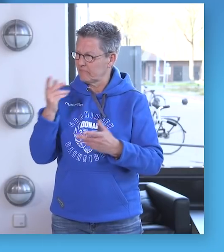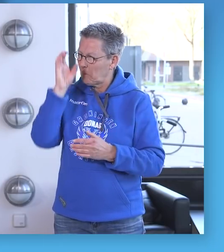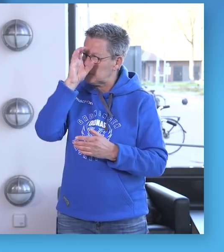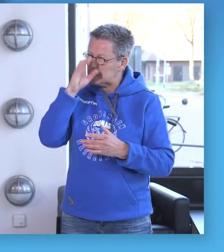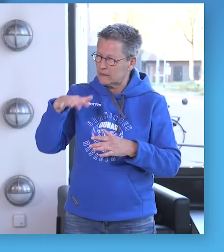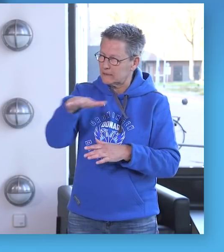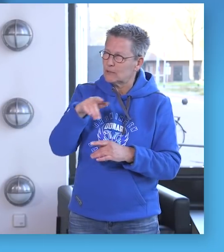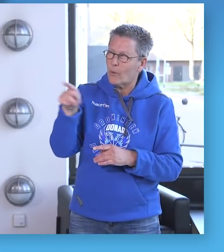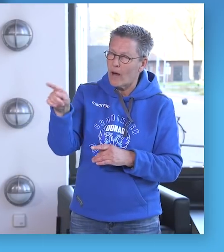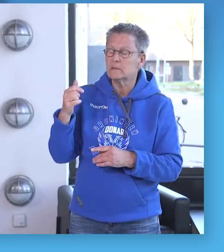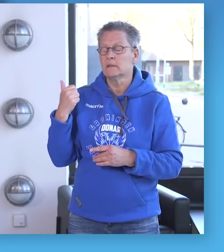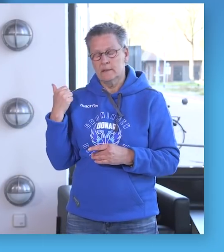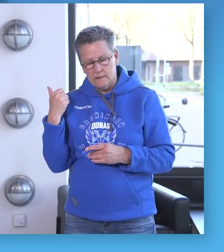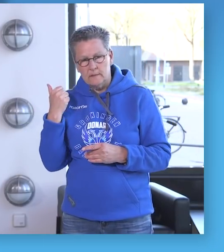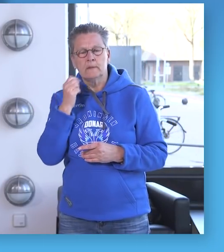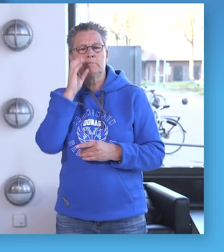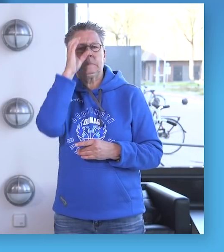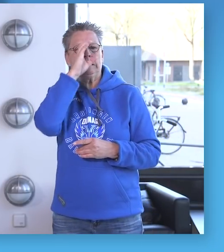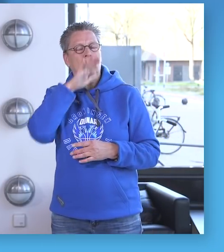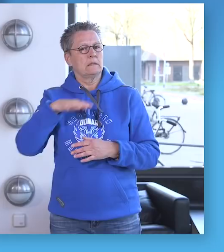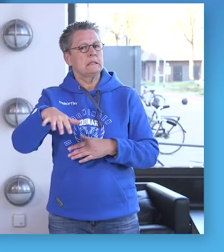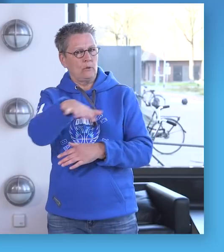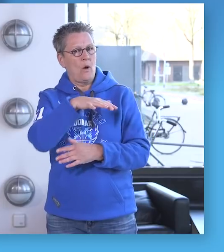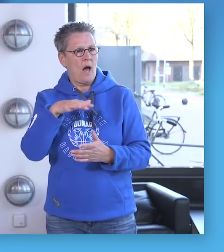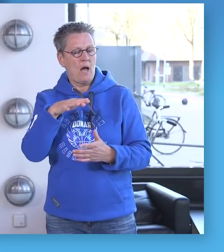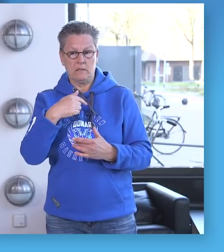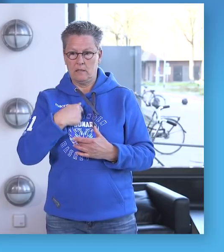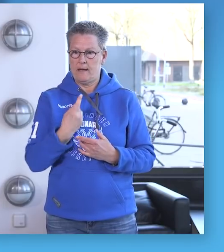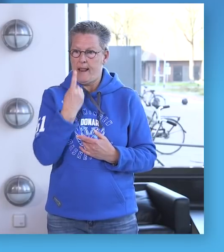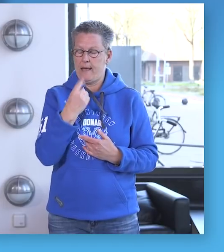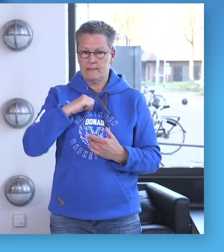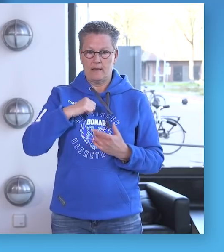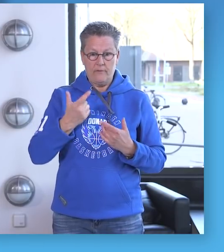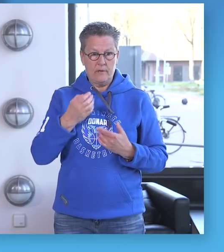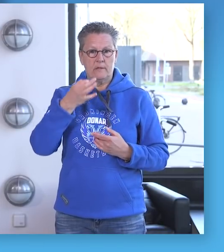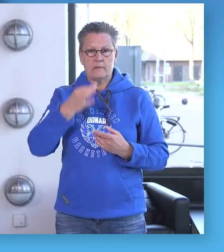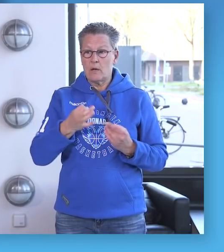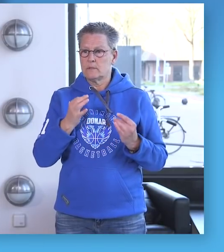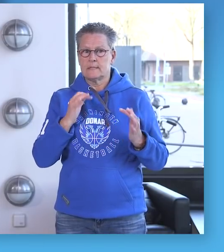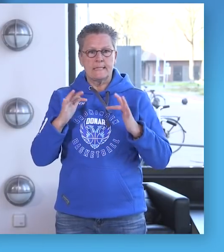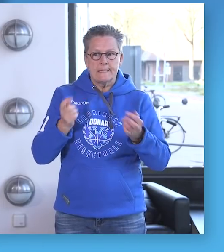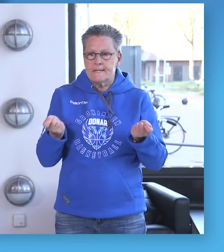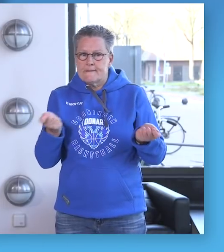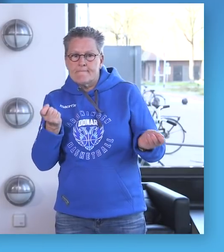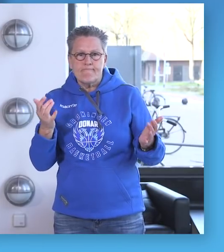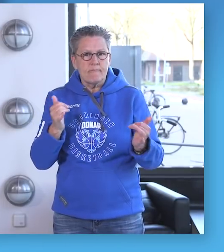hele bizarre situatie waarbij je in je eentje heel veel dingen thuis allemaal moet gaan